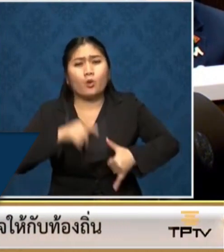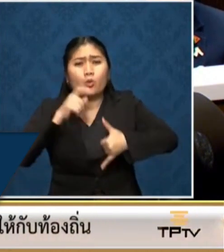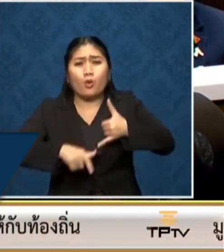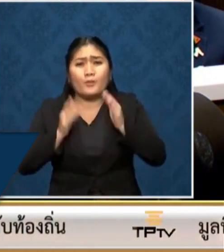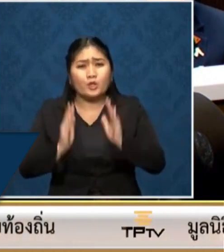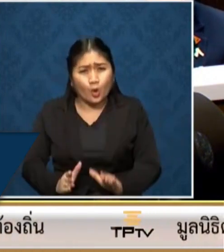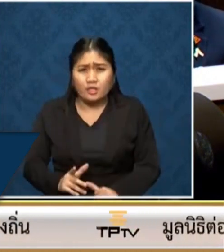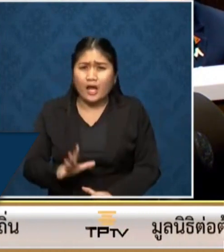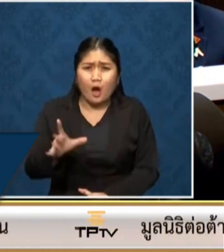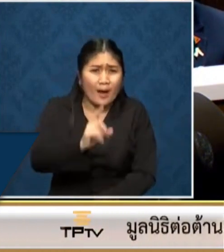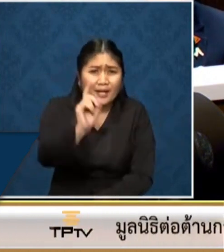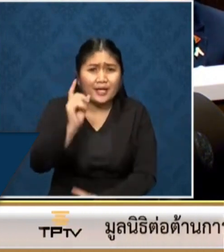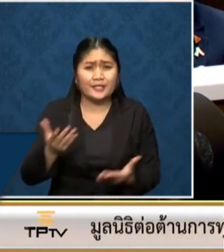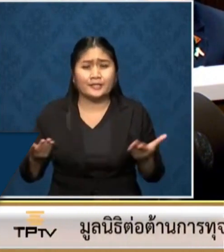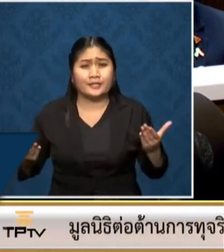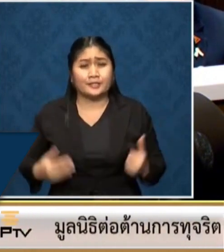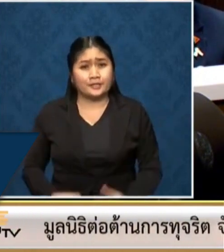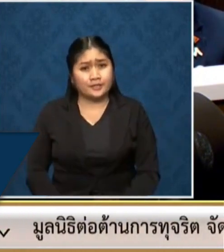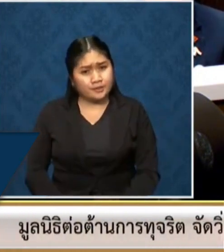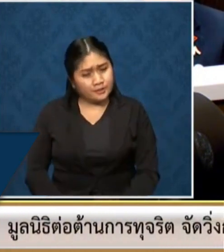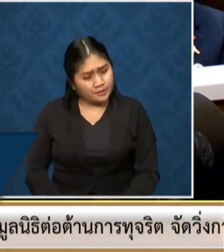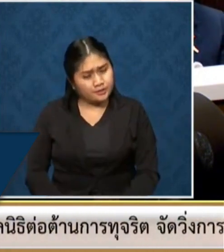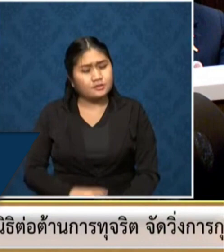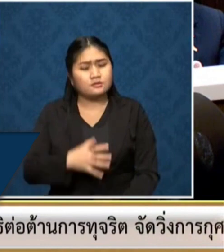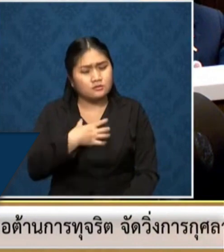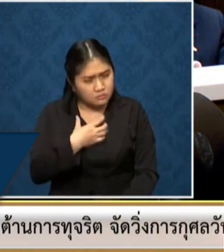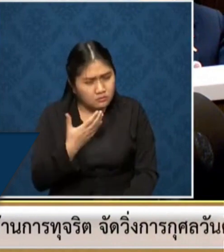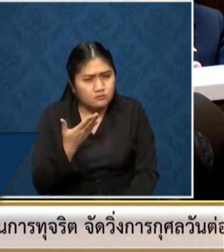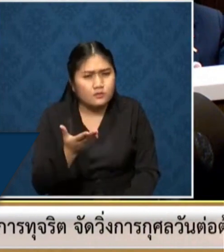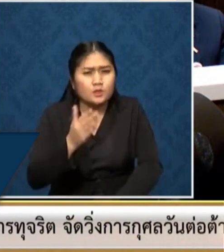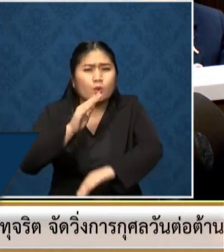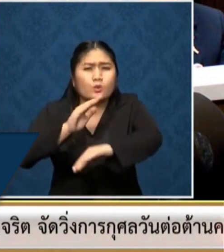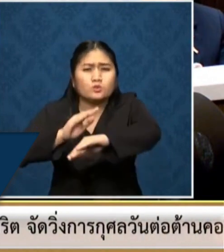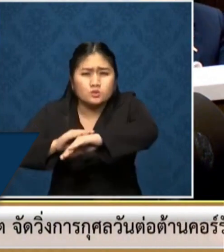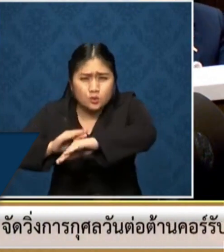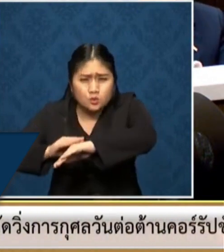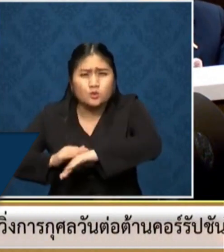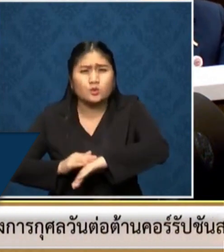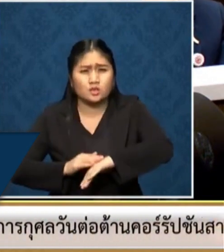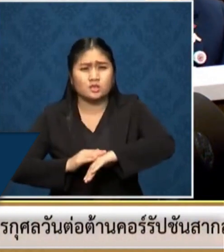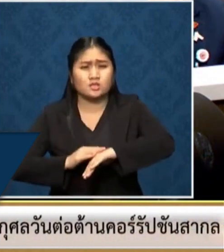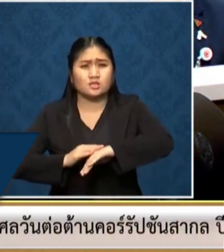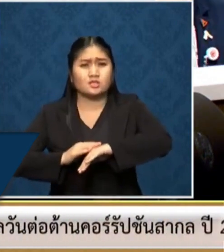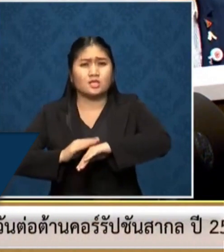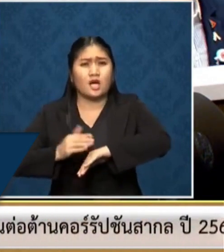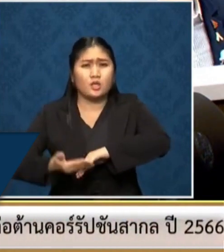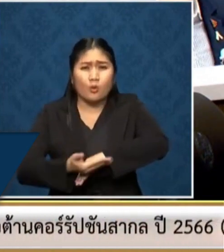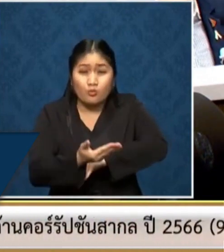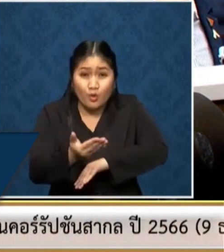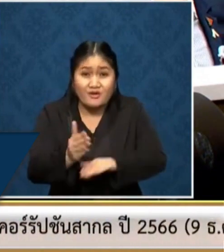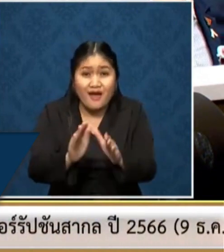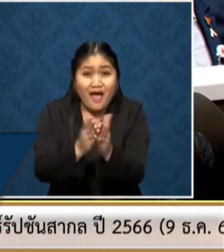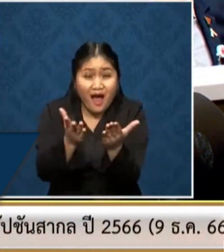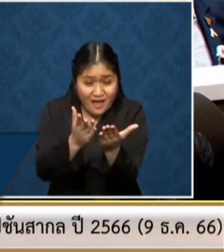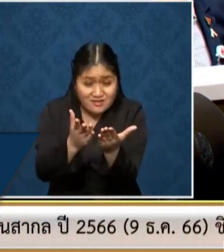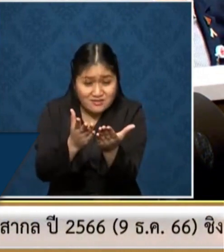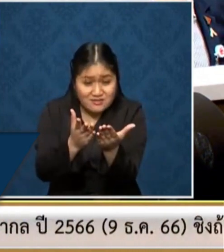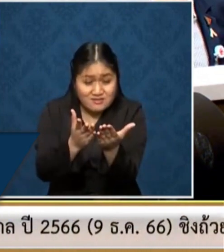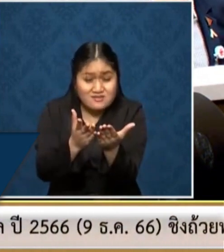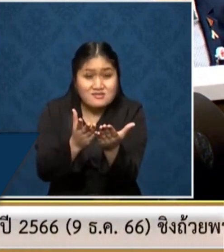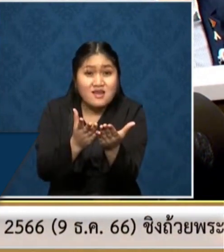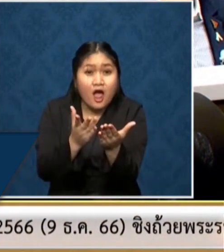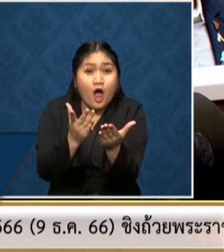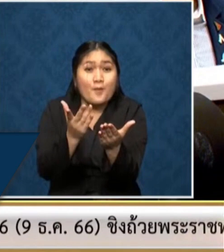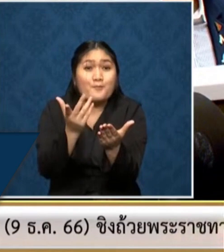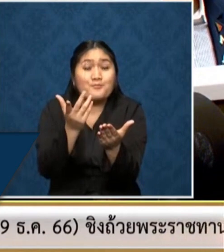มาที่ไหนครัฉะนั้นผมอยากจะวิงวอนเชิญชวนให้ท่านอ่านเจ้าชายน้อยและท่านใช้ว